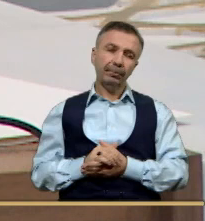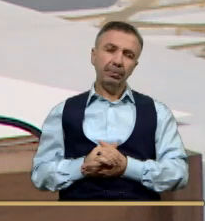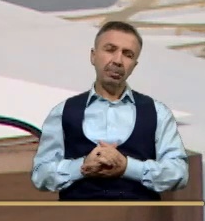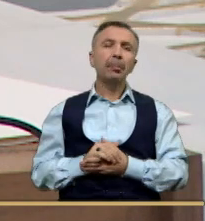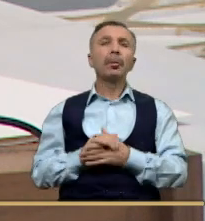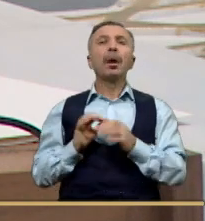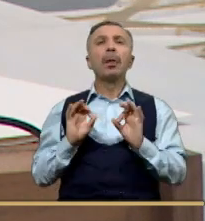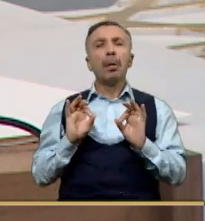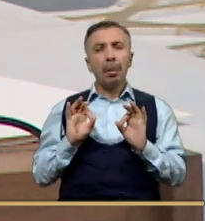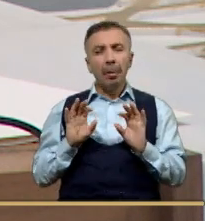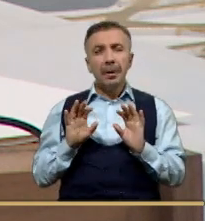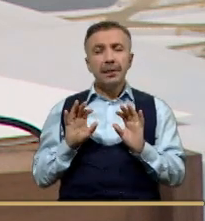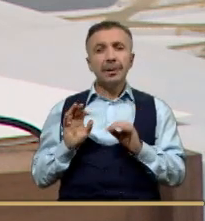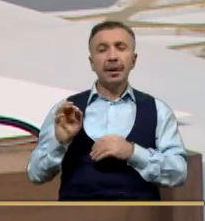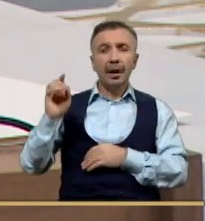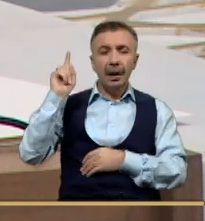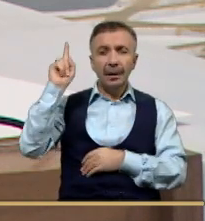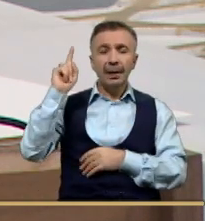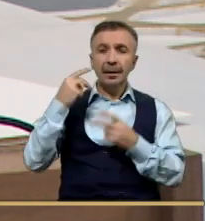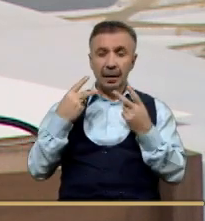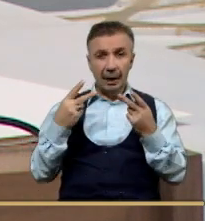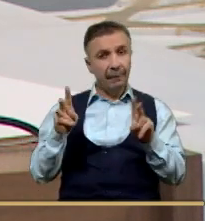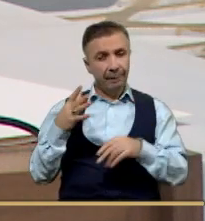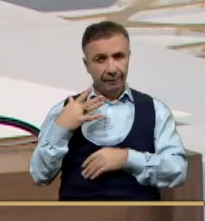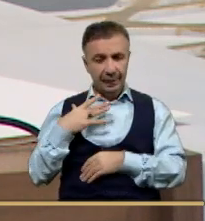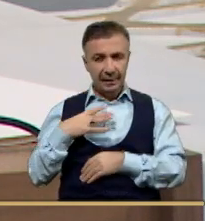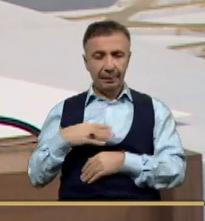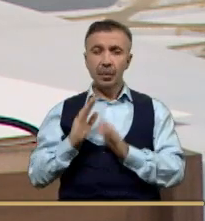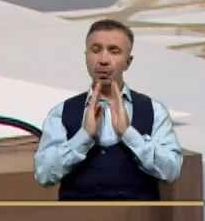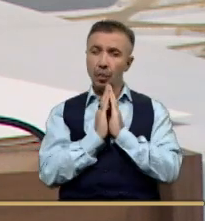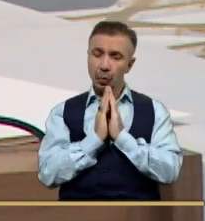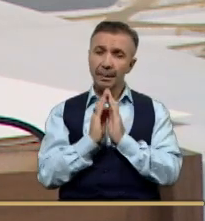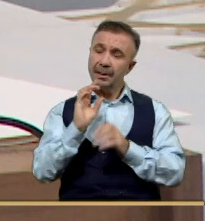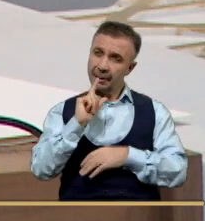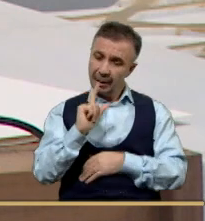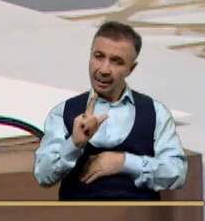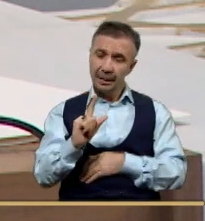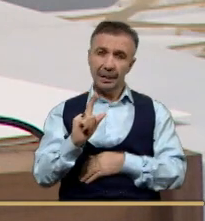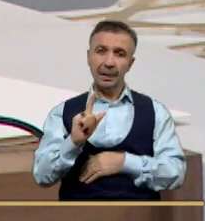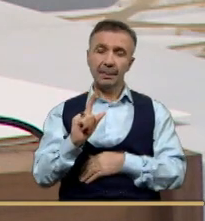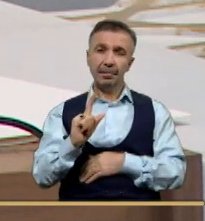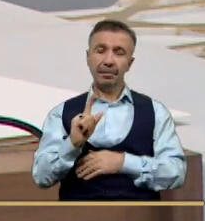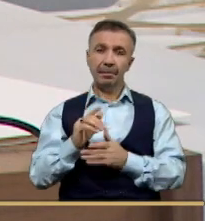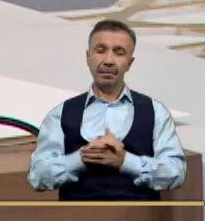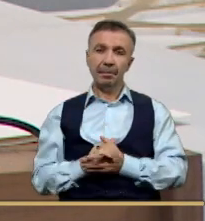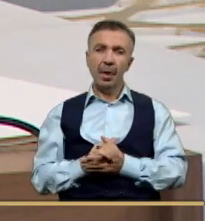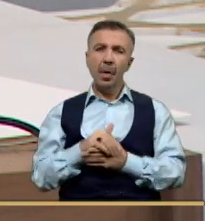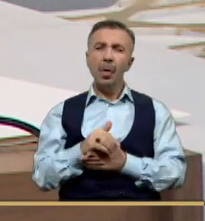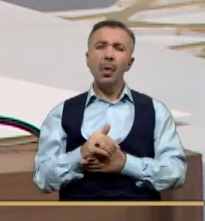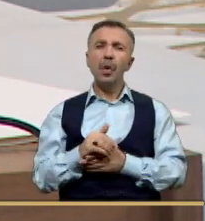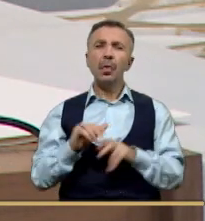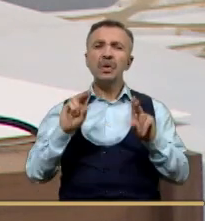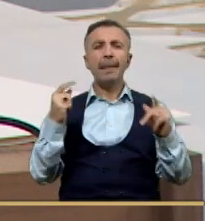Halbuki Allah'tan af dilemesi, özür dilemesi gerekirken, o tam